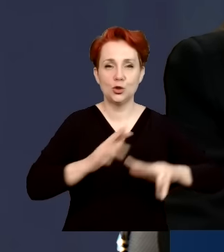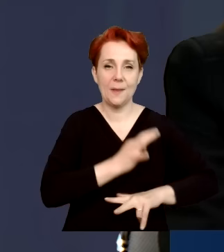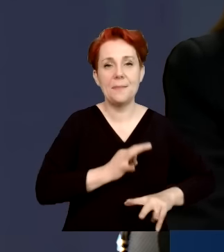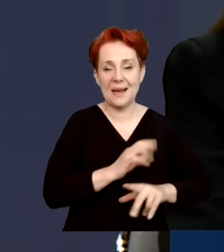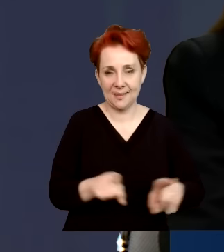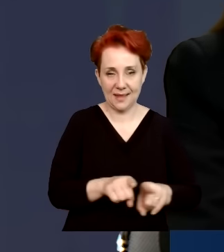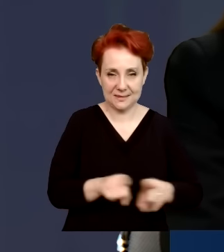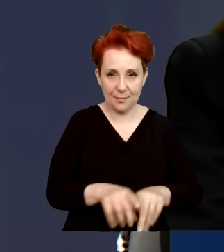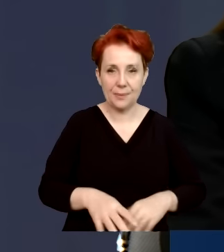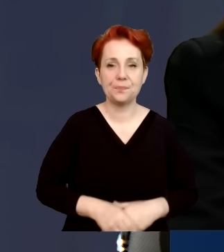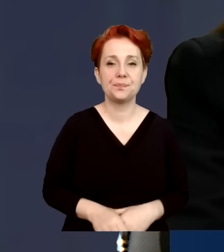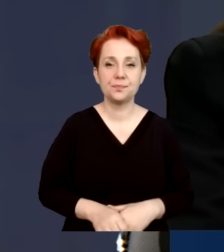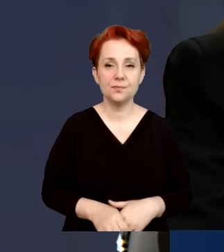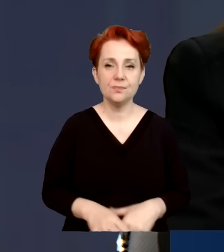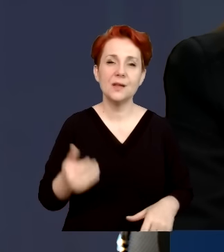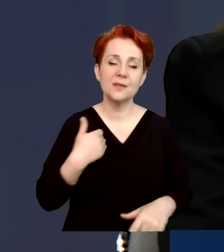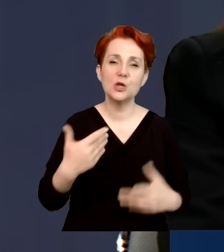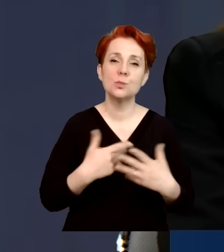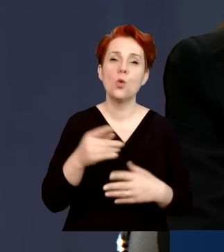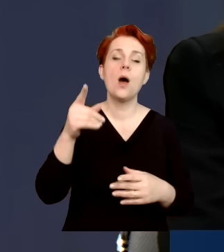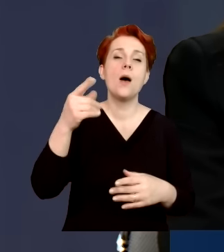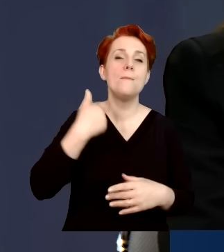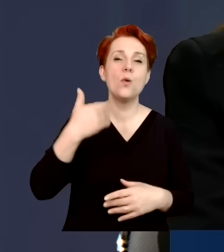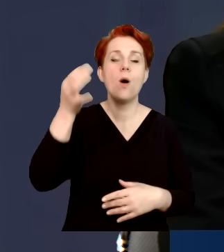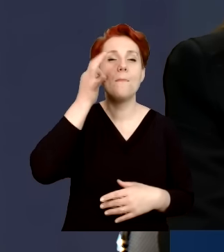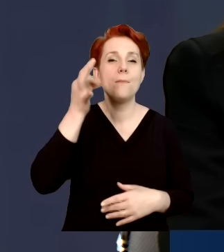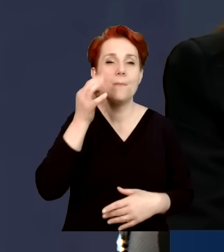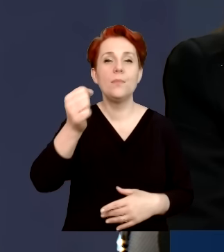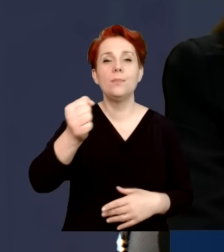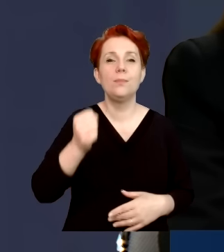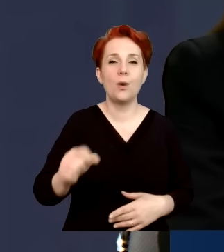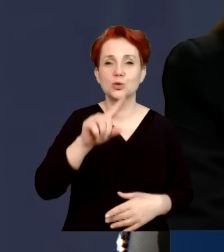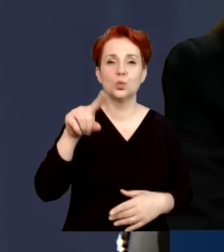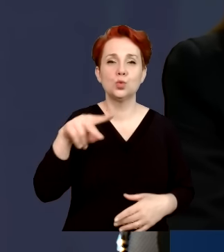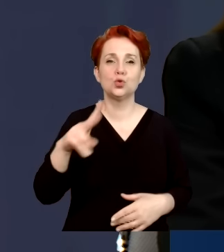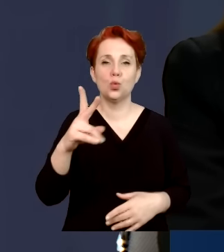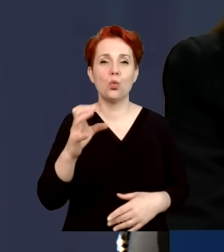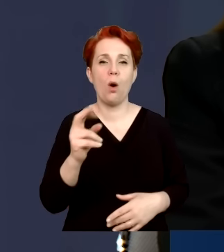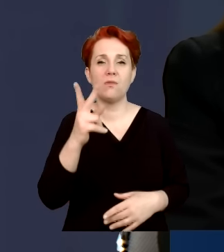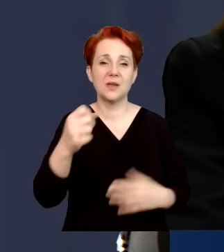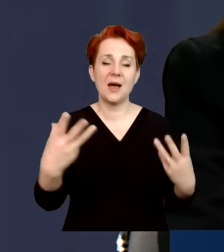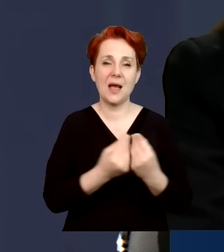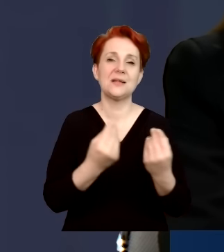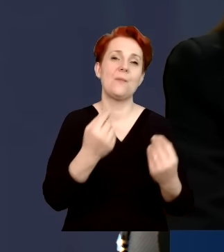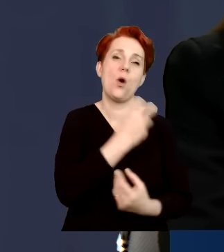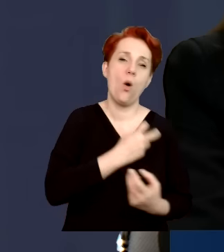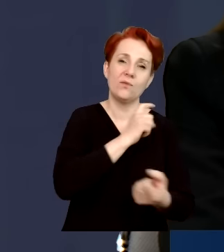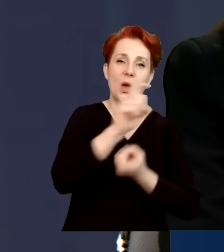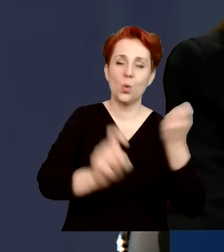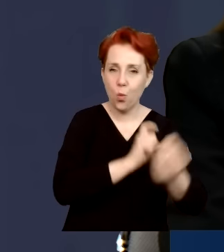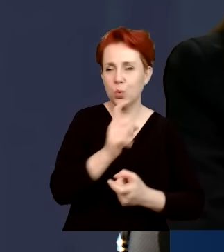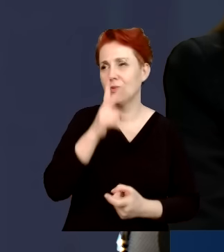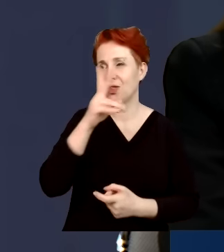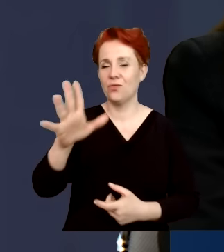pani poseł Żukowskiej z marszałkiem Hołownią. Znamy temperament poseł Żukowskiej, jak widać on ciągle jest aktywny i się aktywuje właśnie